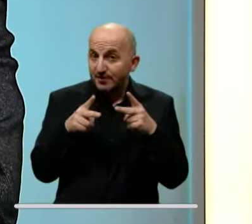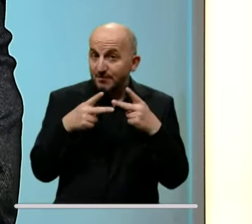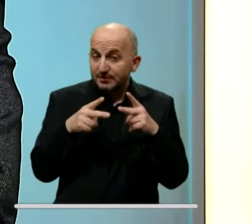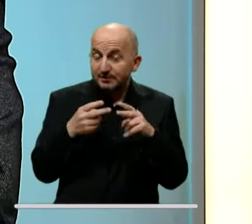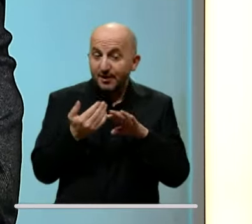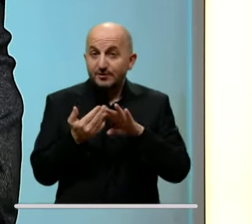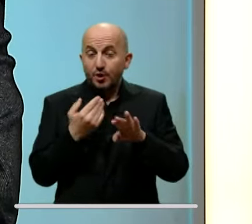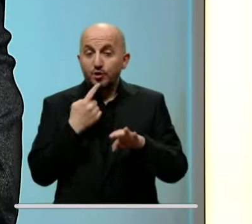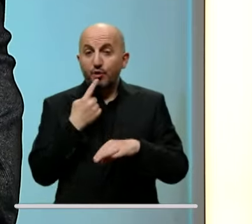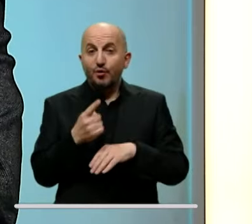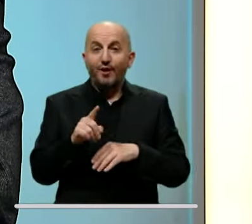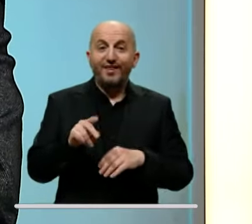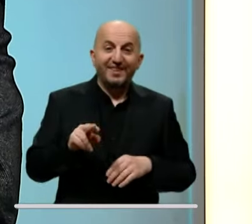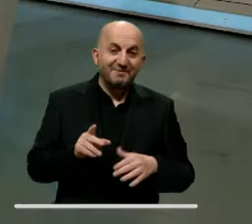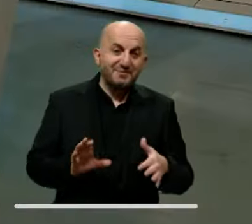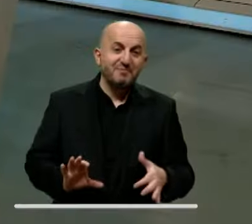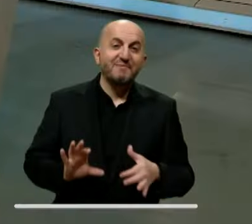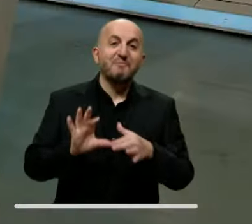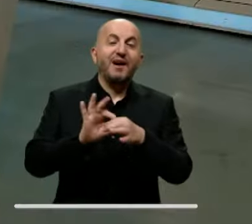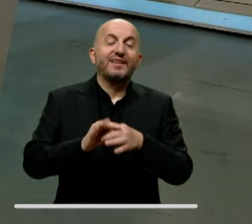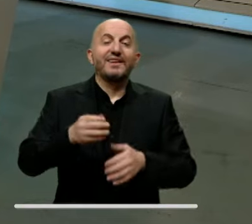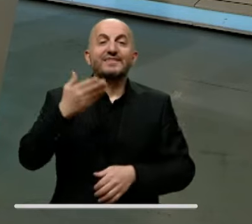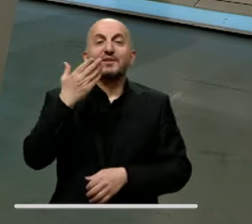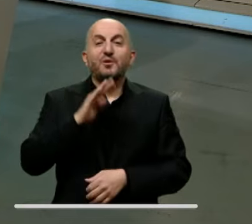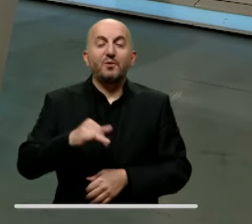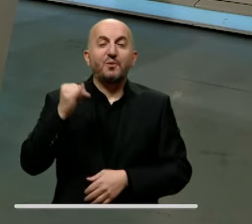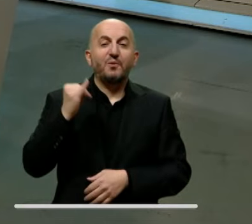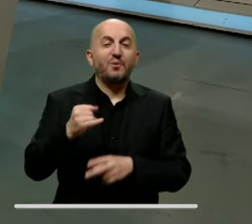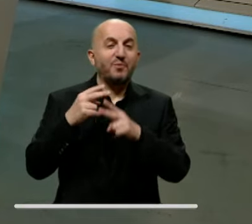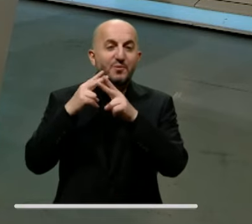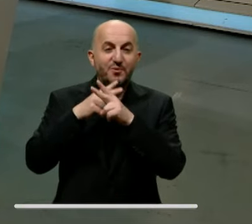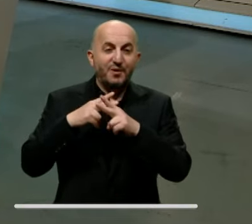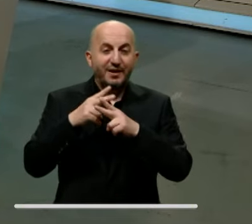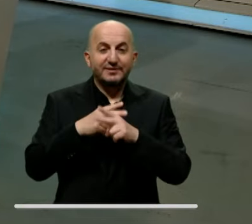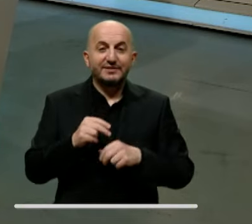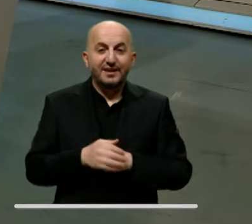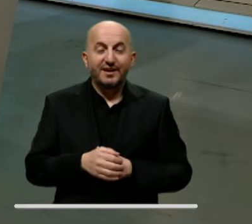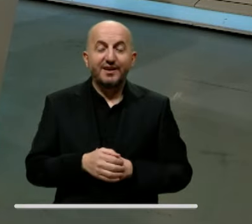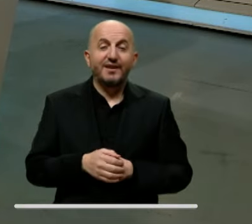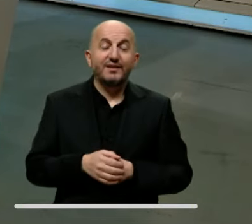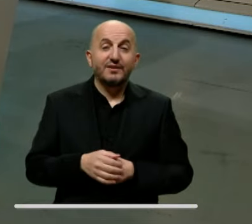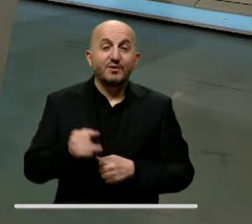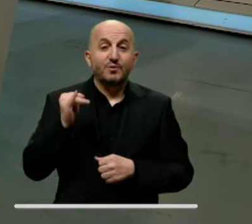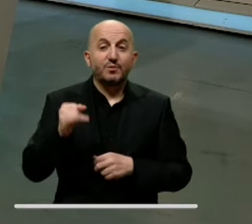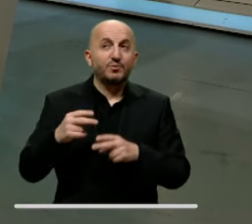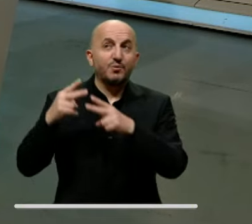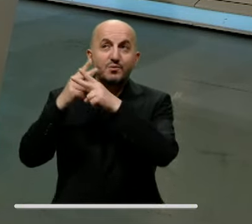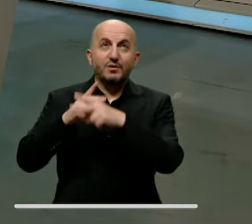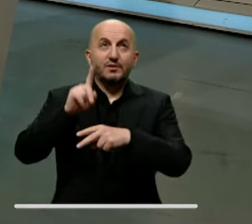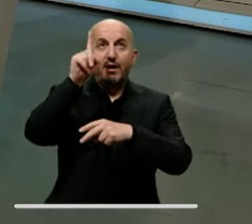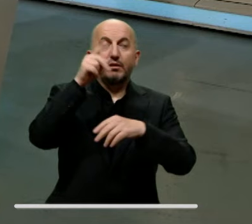biraz önce söylediğim gibi bağlayıcılığı yoktur kötü bir rüyaysa bu bu kötü rüyadan Allah'a